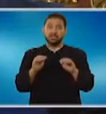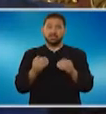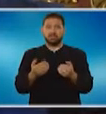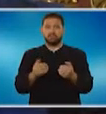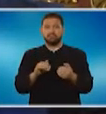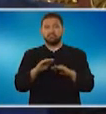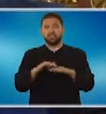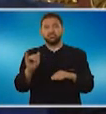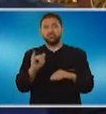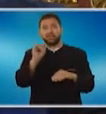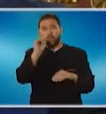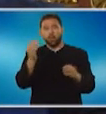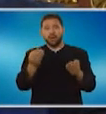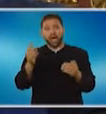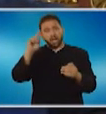lectura aceasta